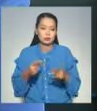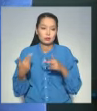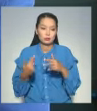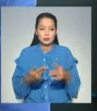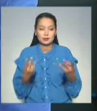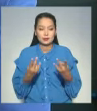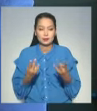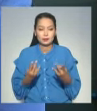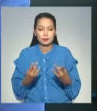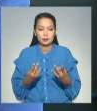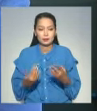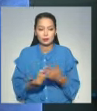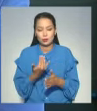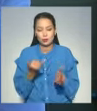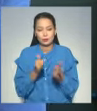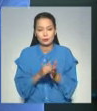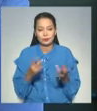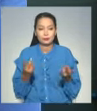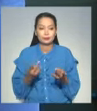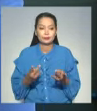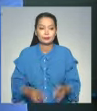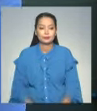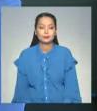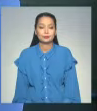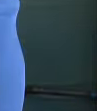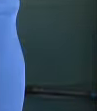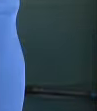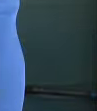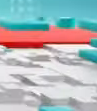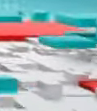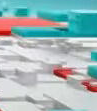барлығын қалпына жаңадан қойып беретін болса, керемет болар еді.